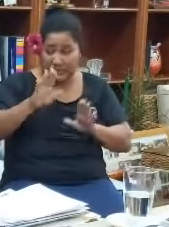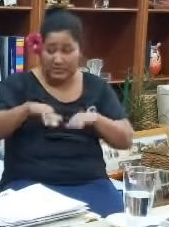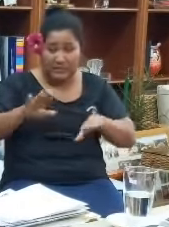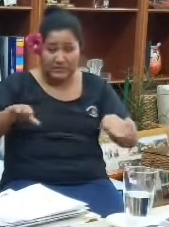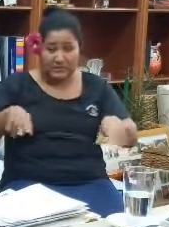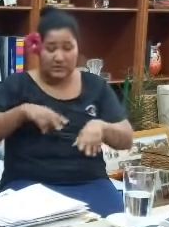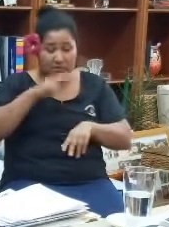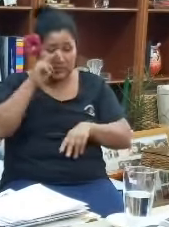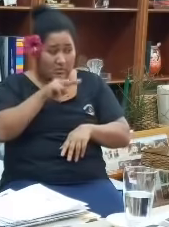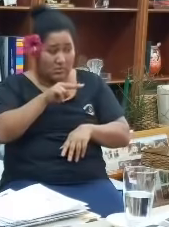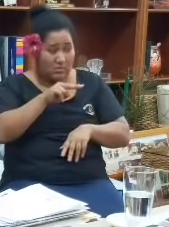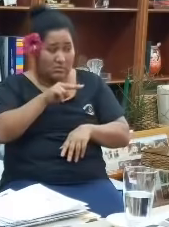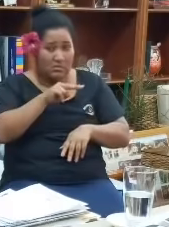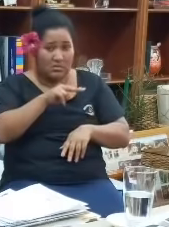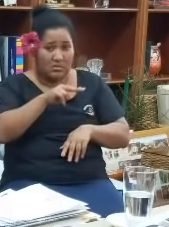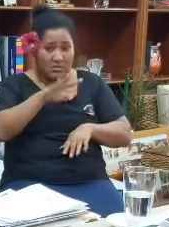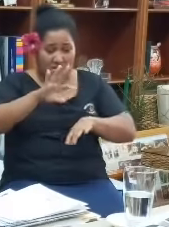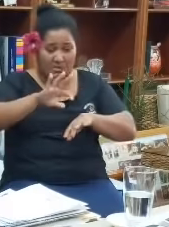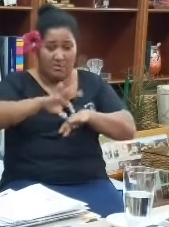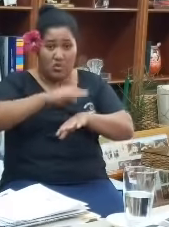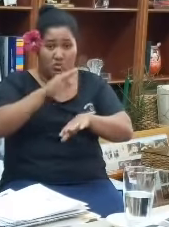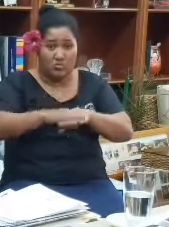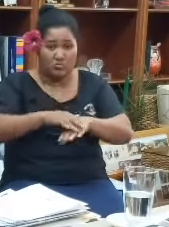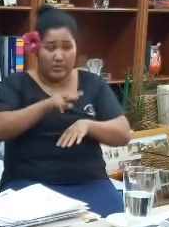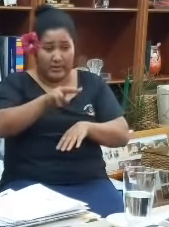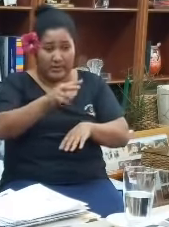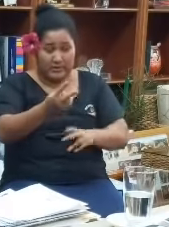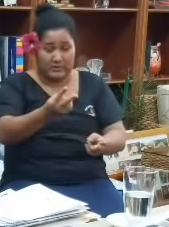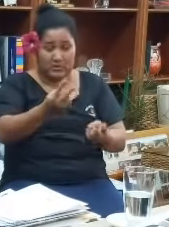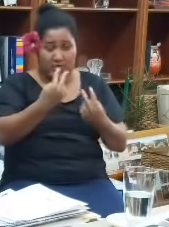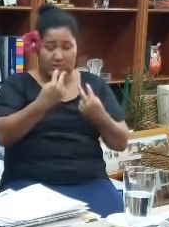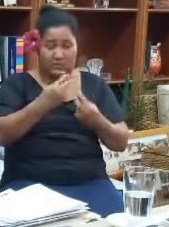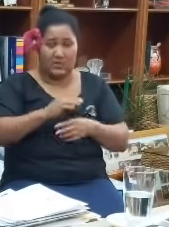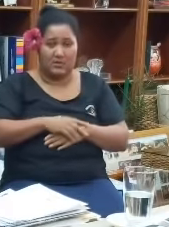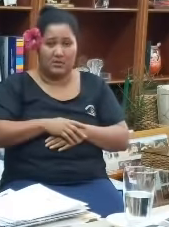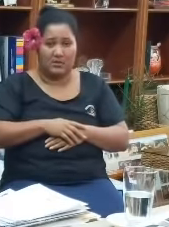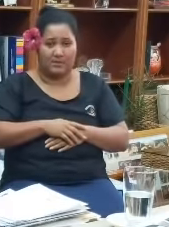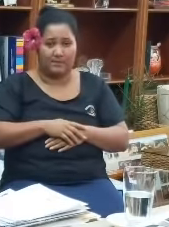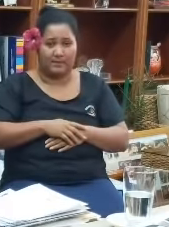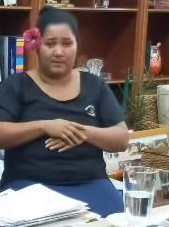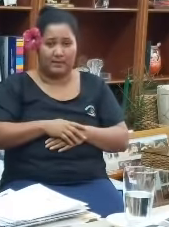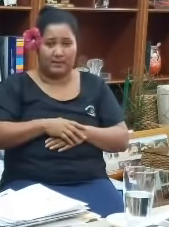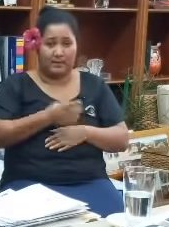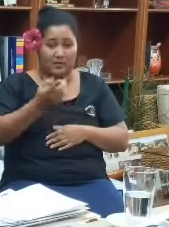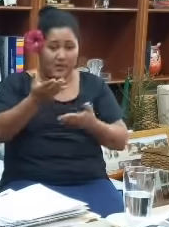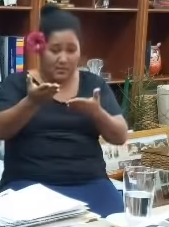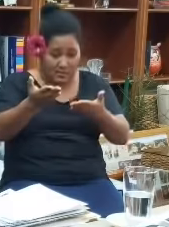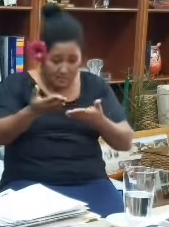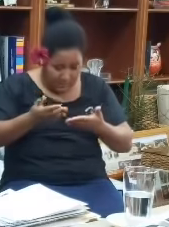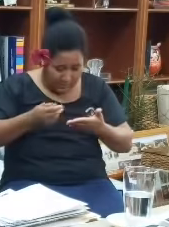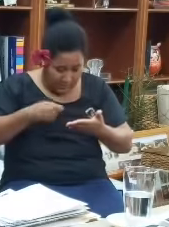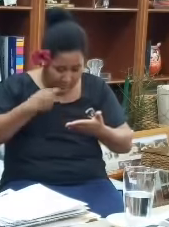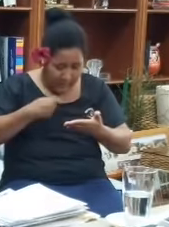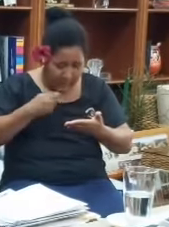mai malu ko lu le ki kilo mai la lo mai me ai e va ya ku le me ai